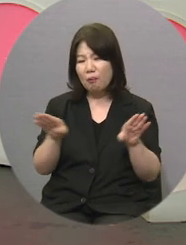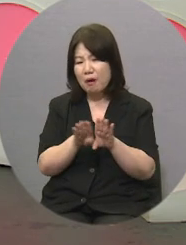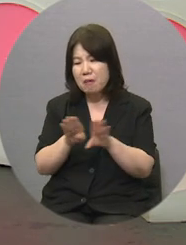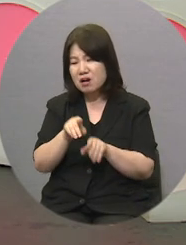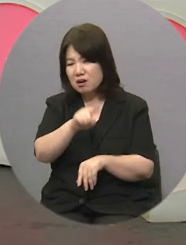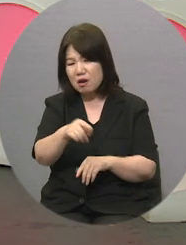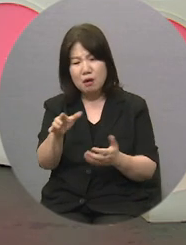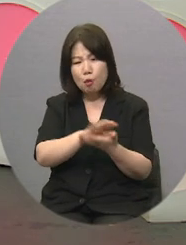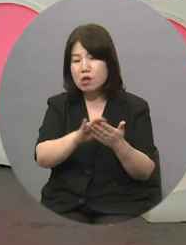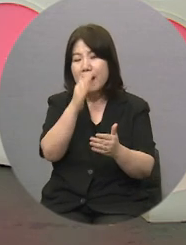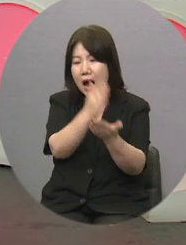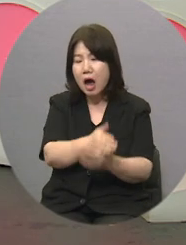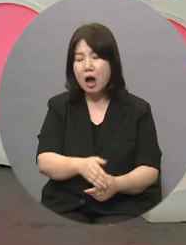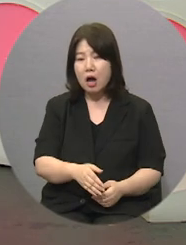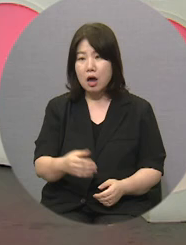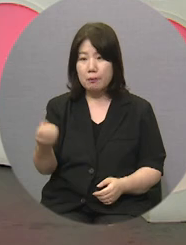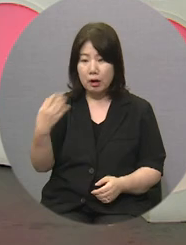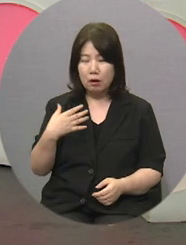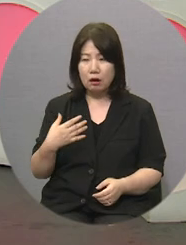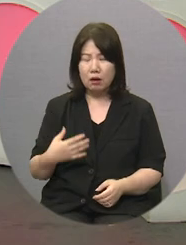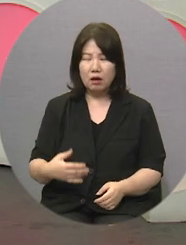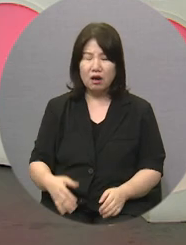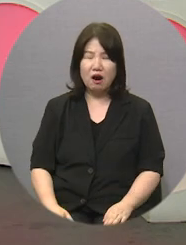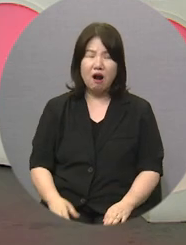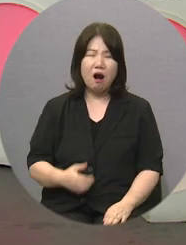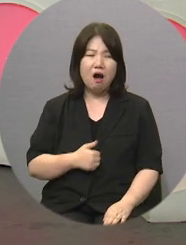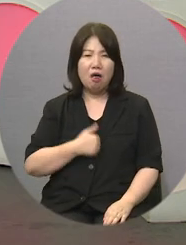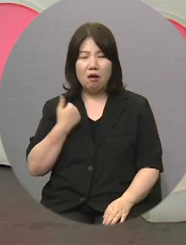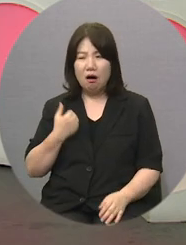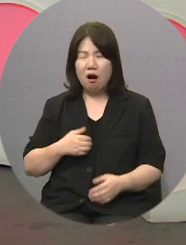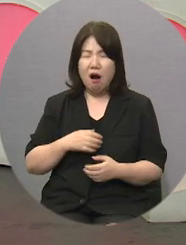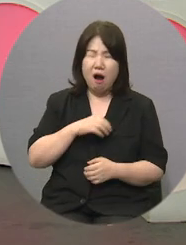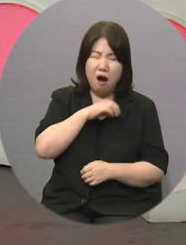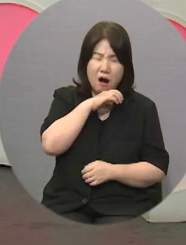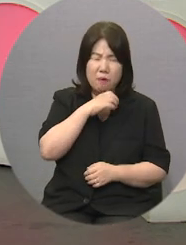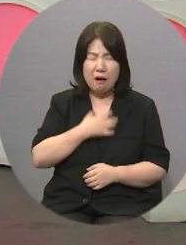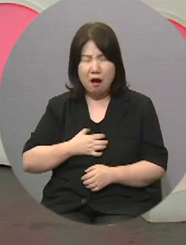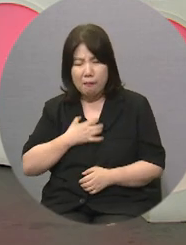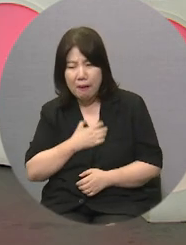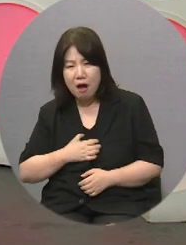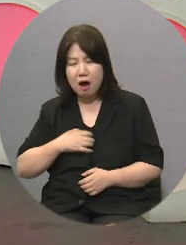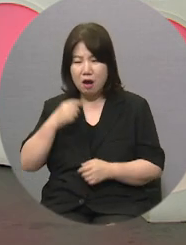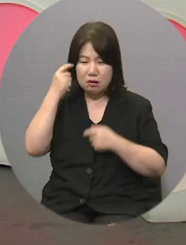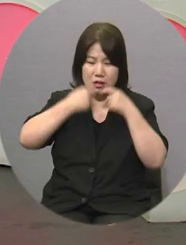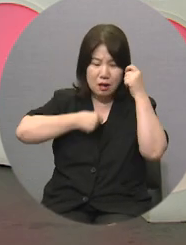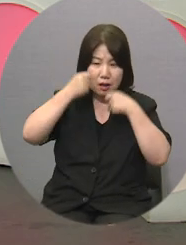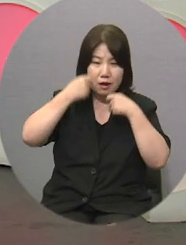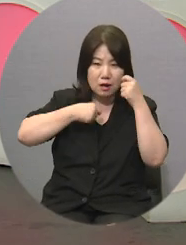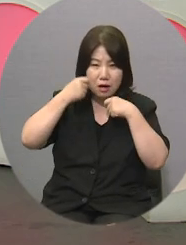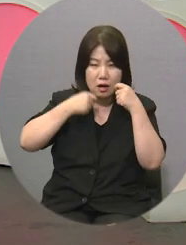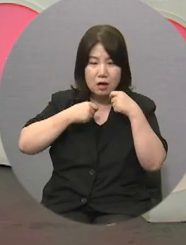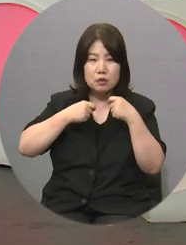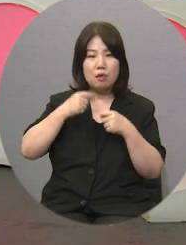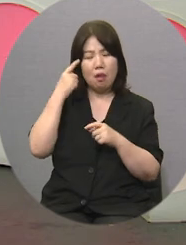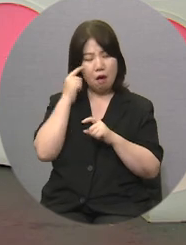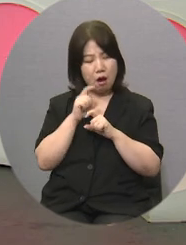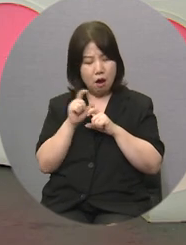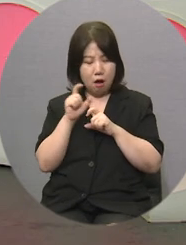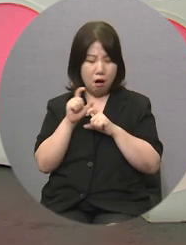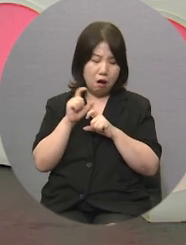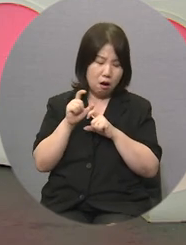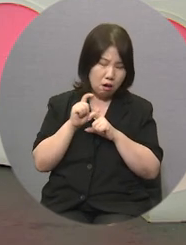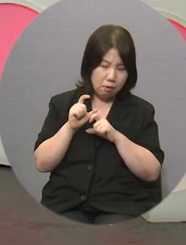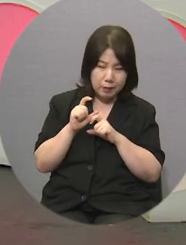애랑 놀지 마. 그 말을 듣고 분하고 서러워 집에 와서 한참을 울었고 곰곰이